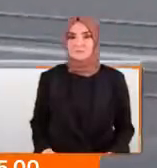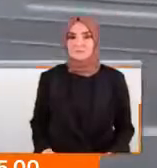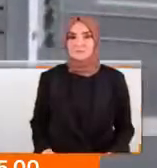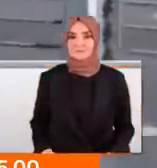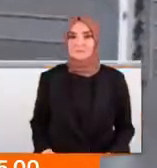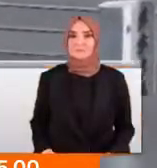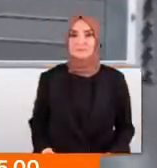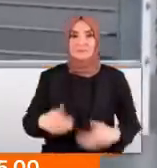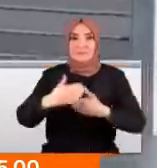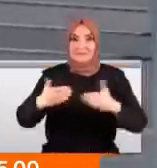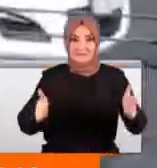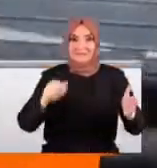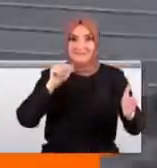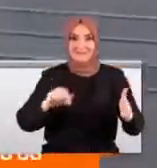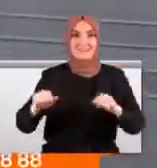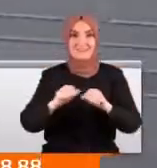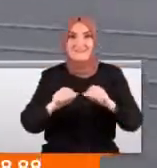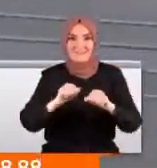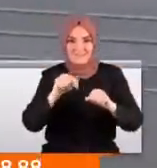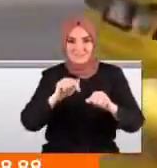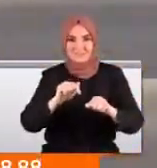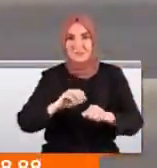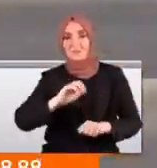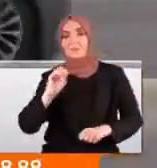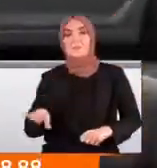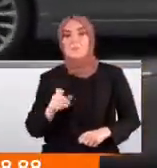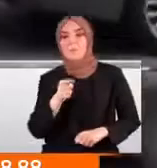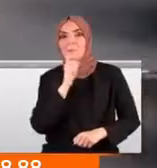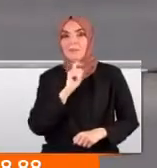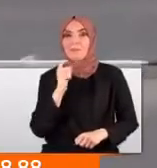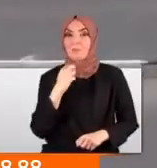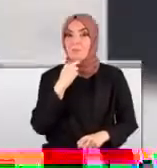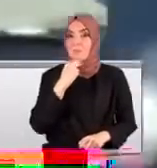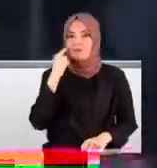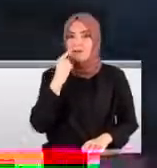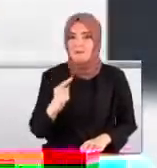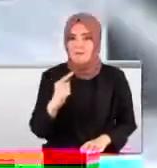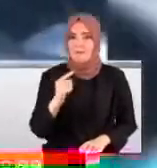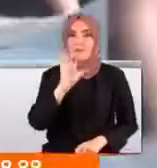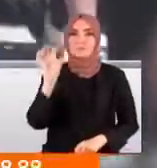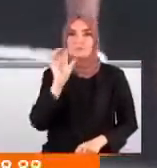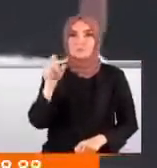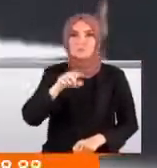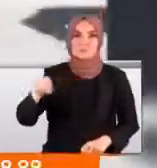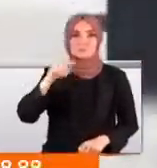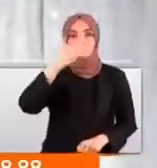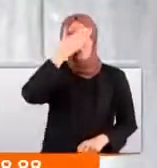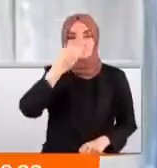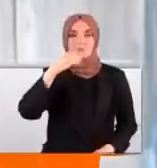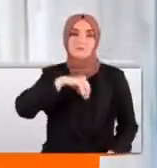Sandıktaki fırçayı düşürmüş numarasıyla turistleri hedef alıyorlar. Onlardan zorla para istiyorlardı. Sahtekarlar baltayı taşa